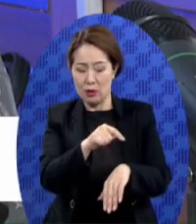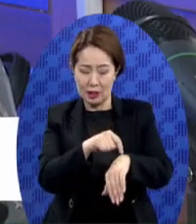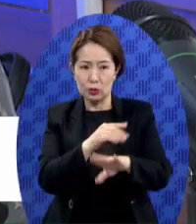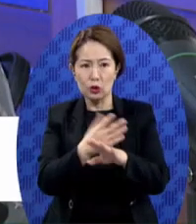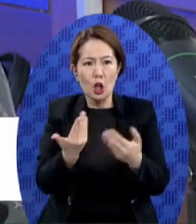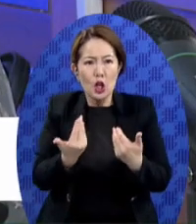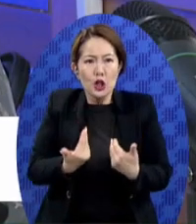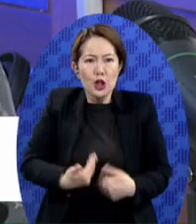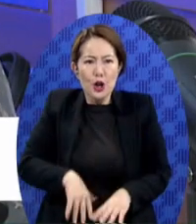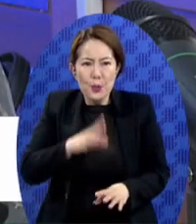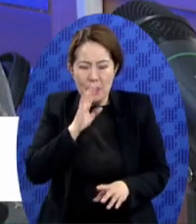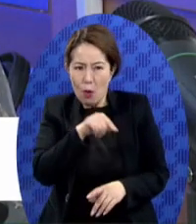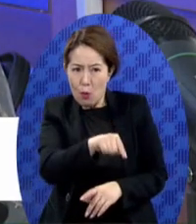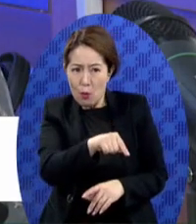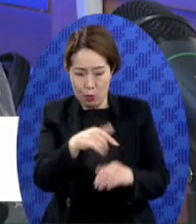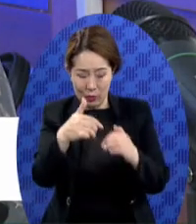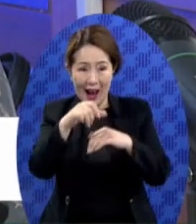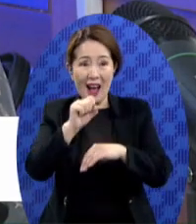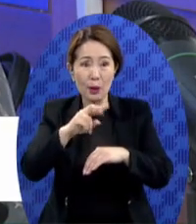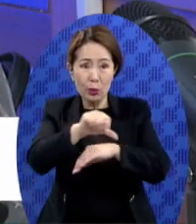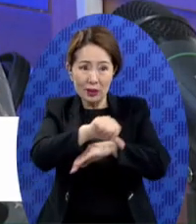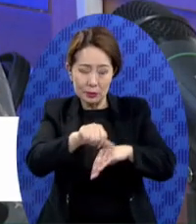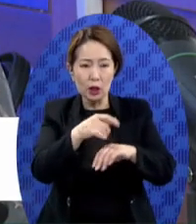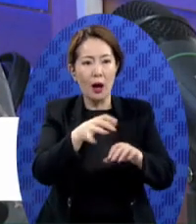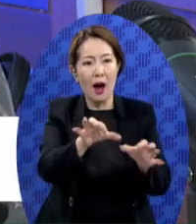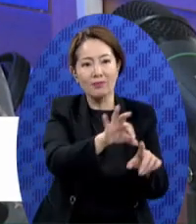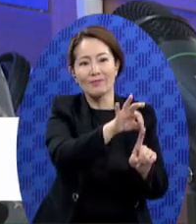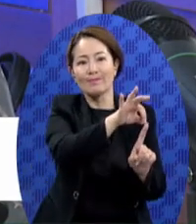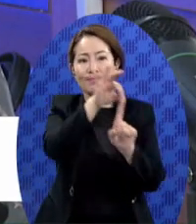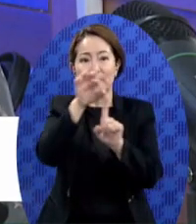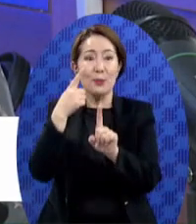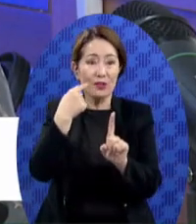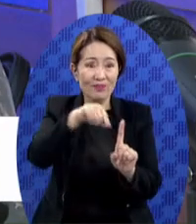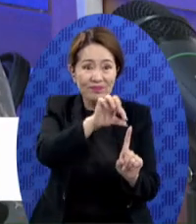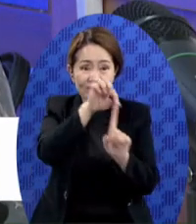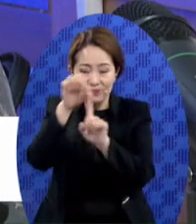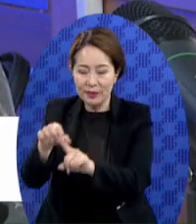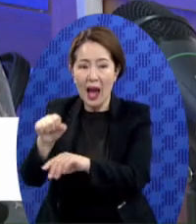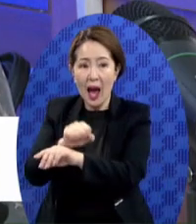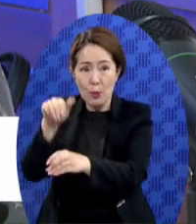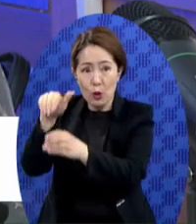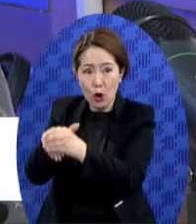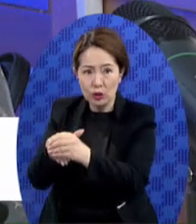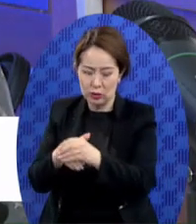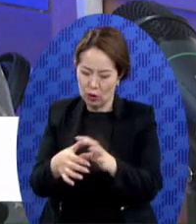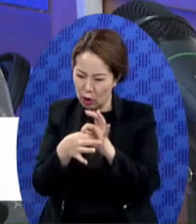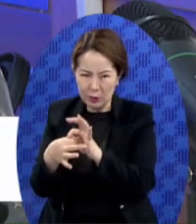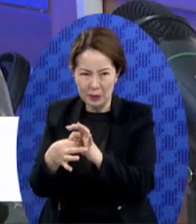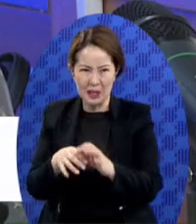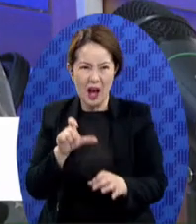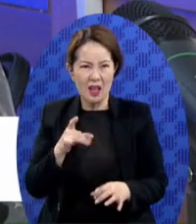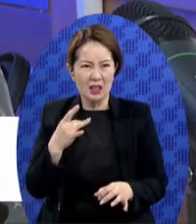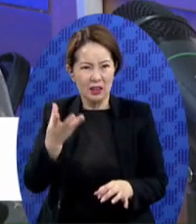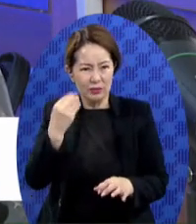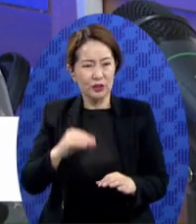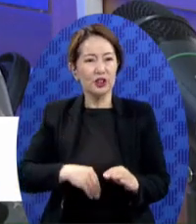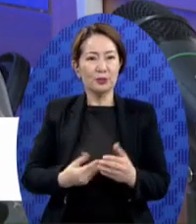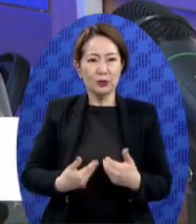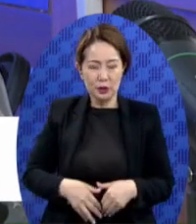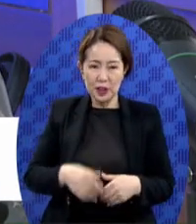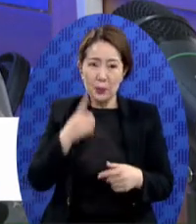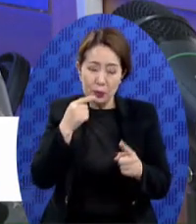төрөх хугацаанд өгцөн учраас боломжгүй л аймаг руугаа шилжүүлээд холбоот гаргамж аваач яана. Түн чинь бол эрсэл өндөртэй байна гэдэг. Давхар бас